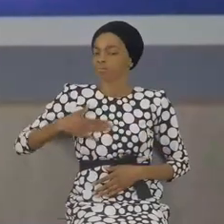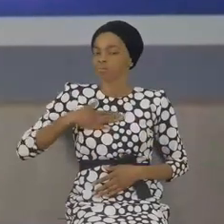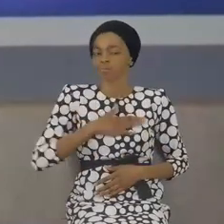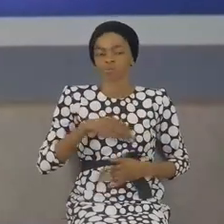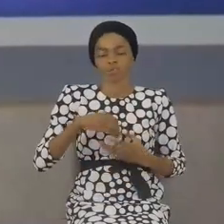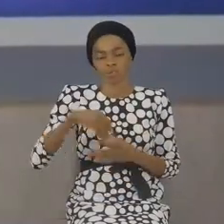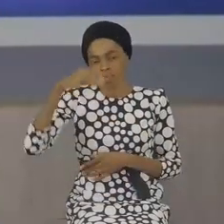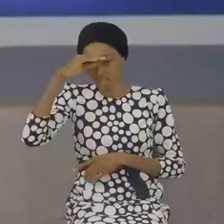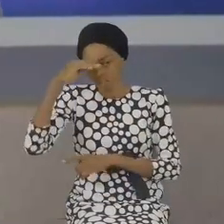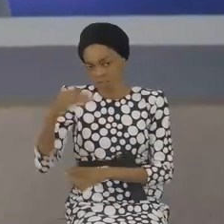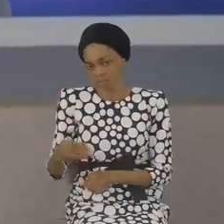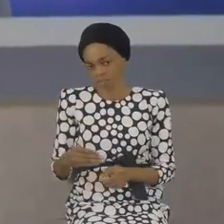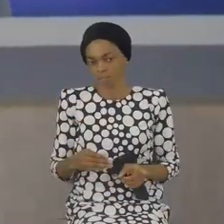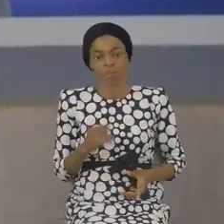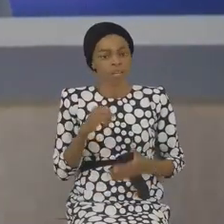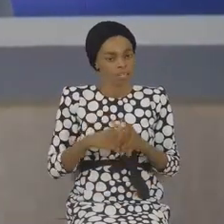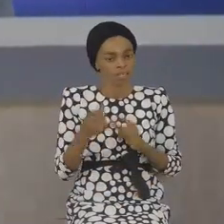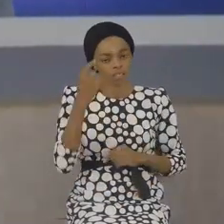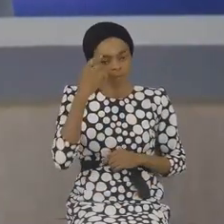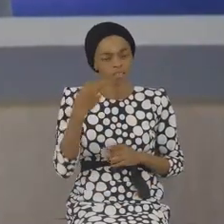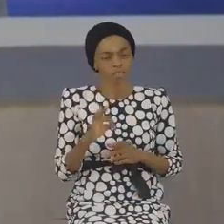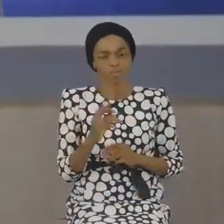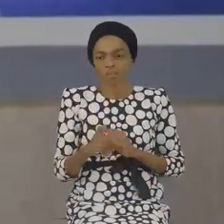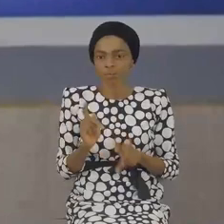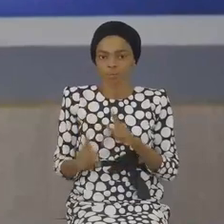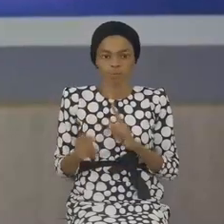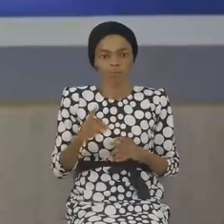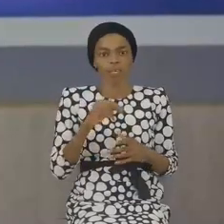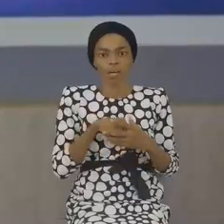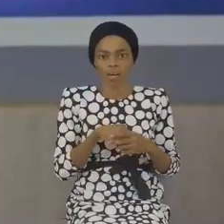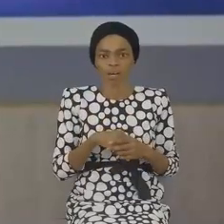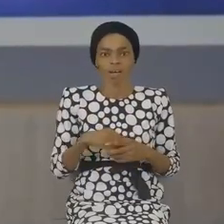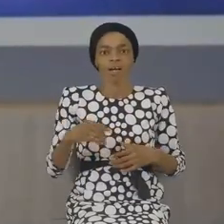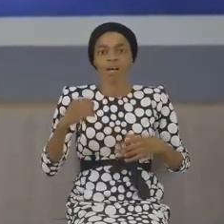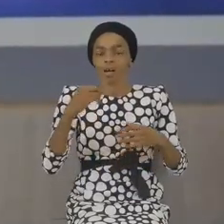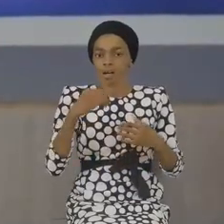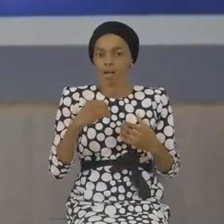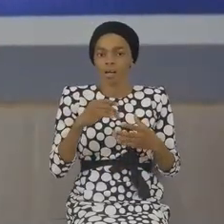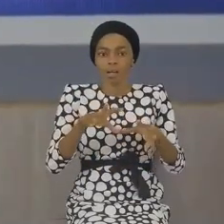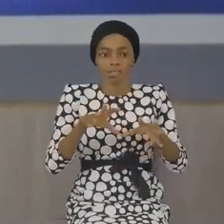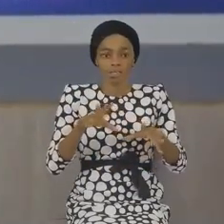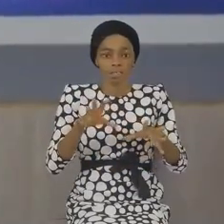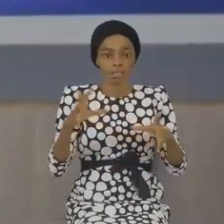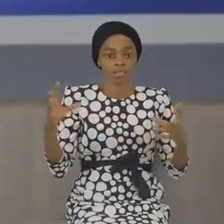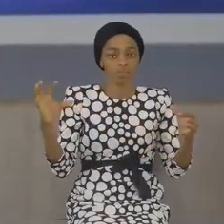Si l'esprit du cœur du peuple est encore attaché au monde, si les attractions du